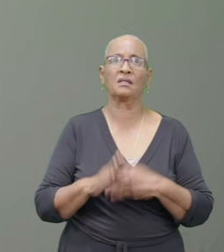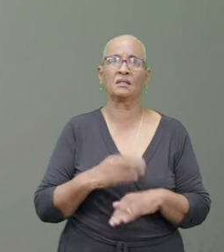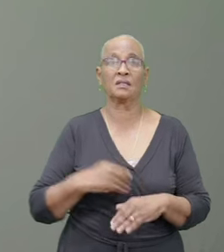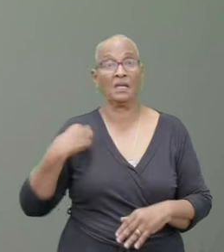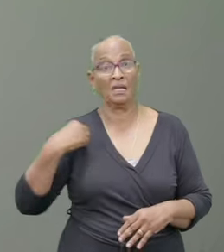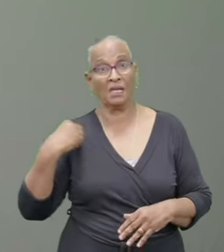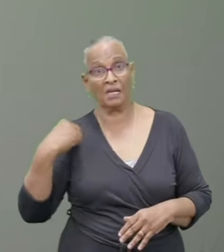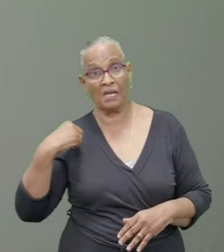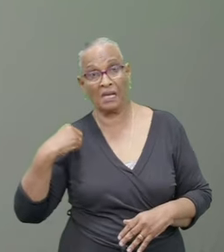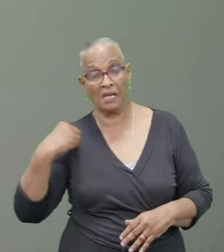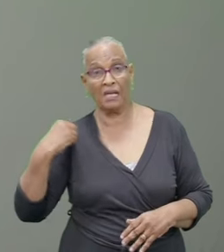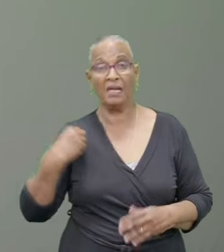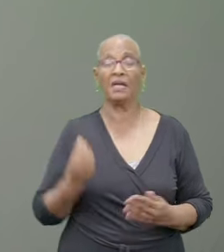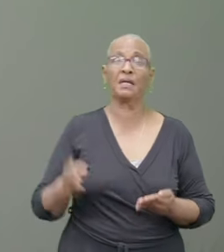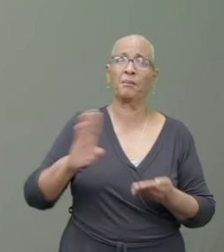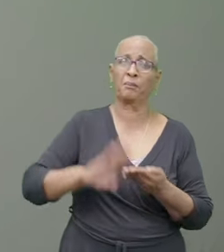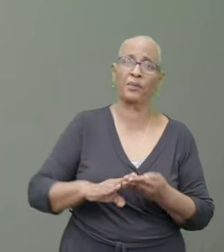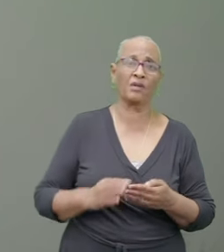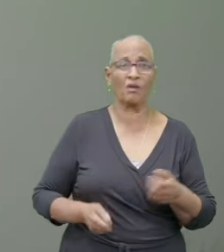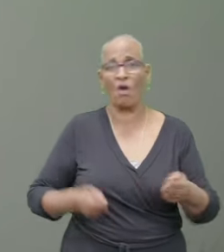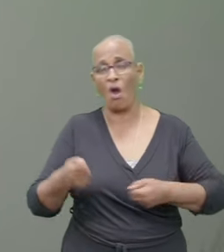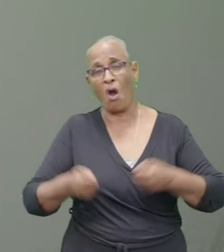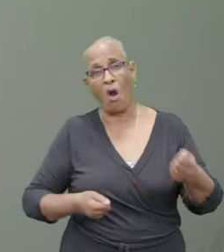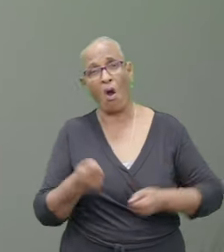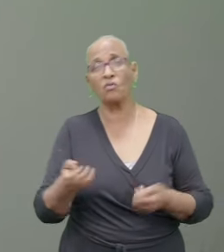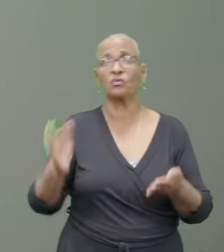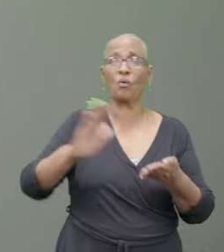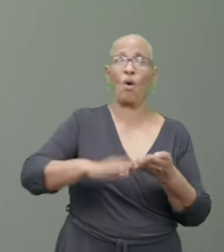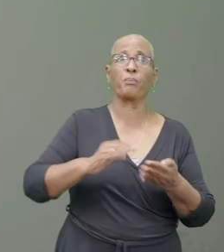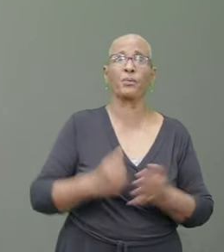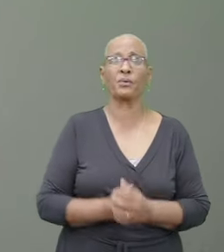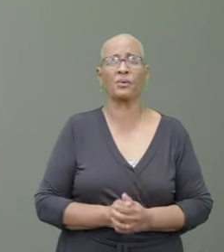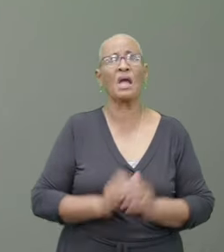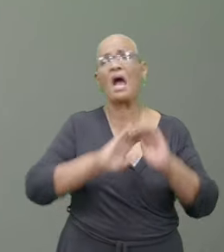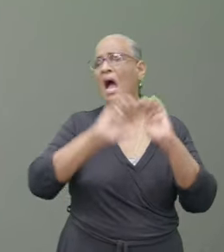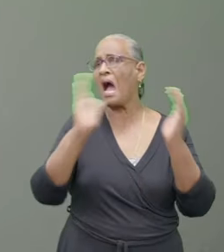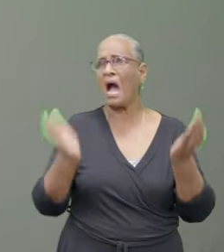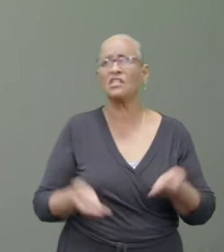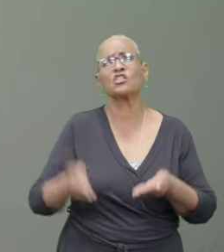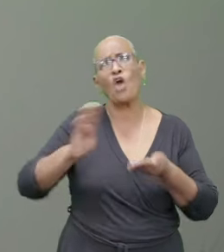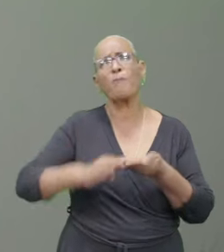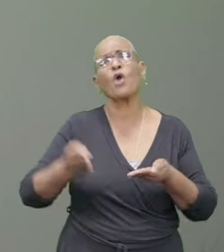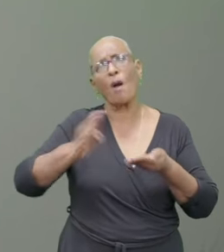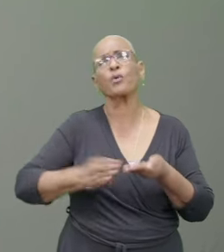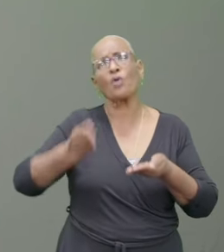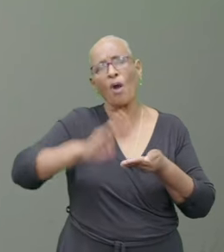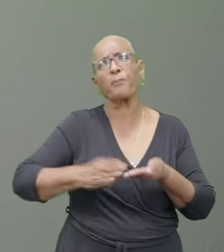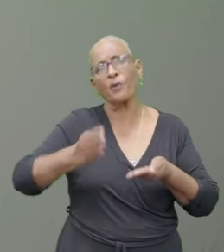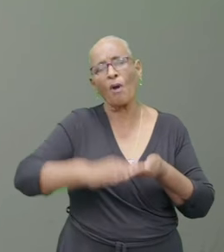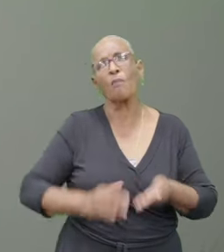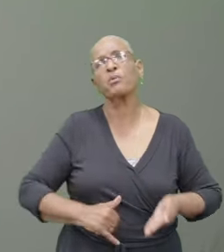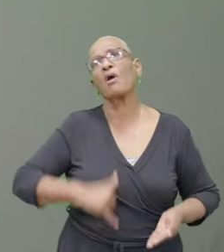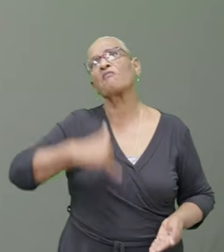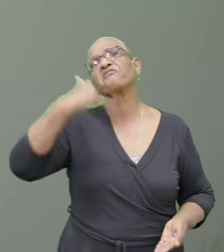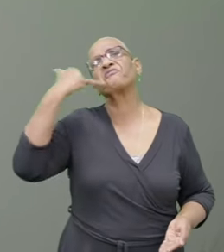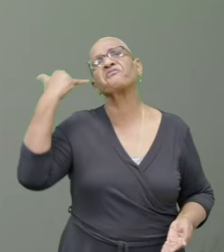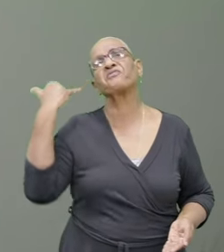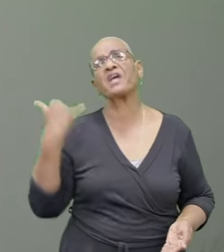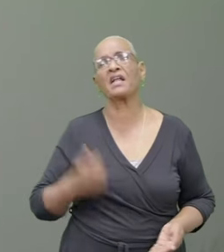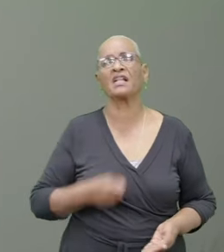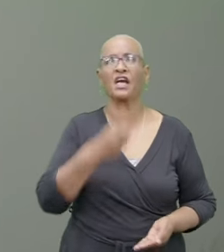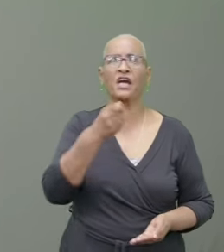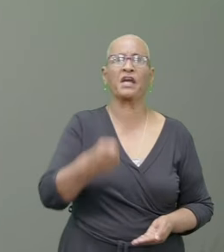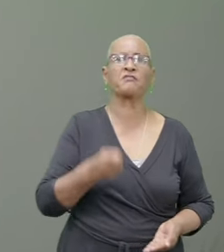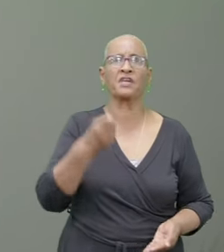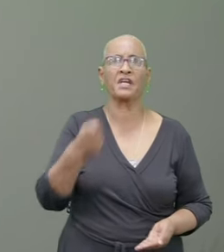kledingtoelagen, prestatietoelagen, vervoerstoelagen. Alles is opgelost in de jaren, in de loop der jaren,